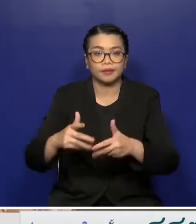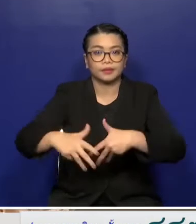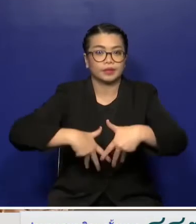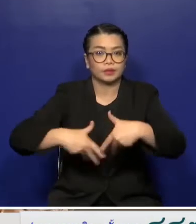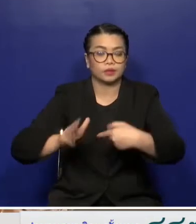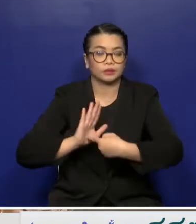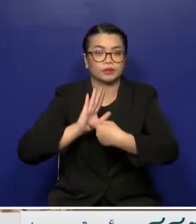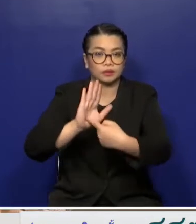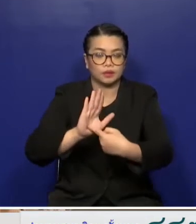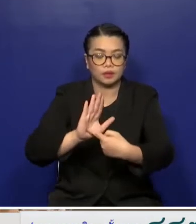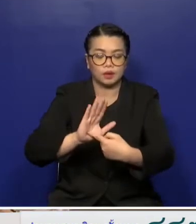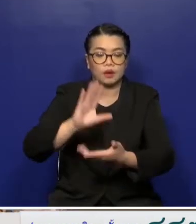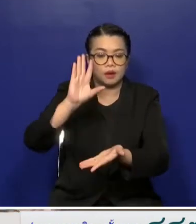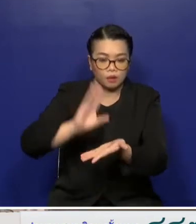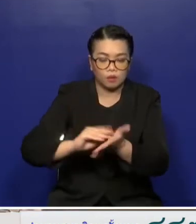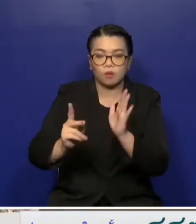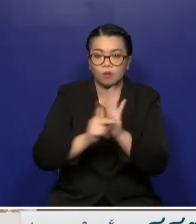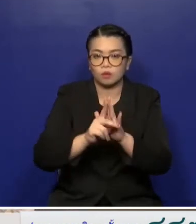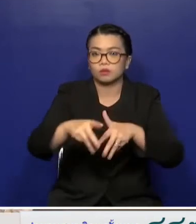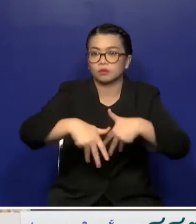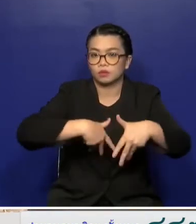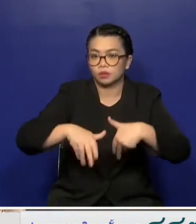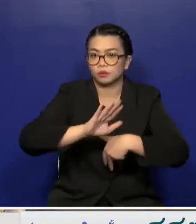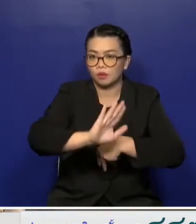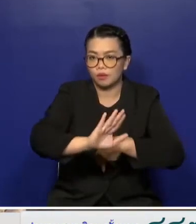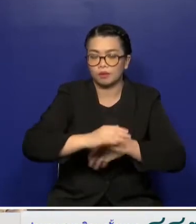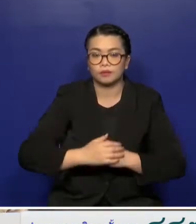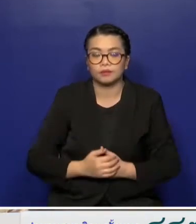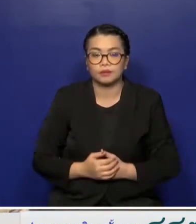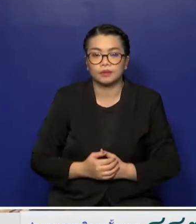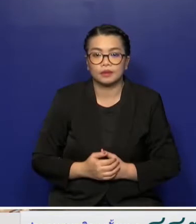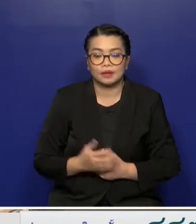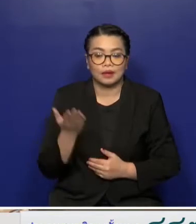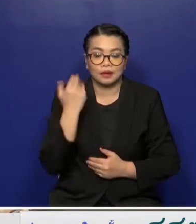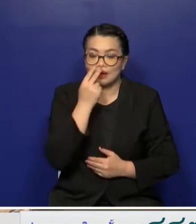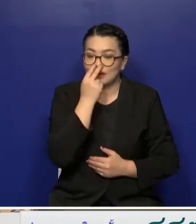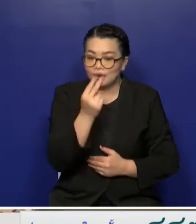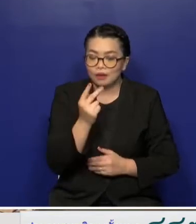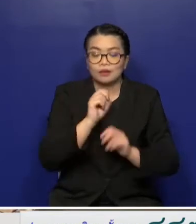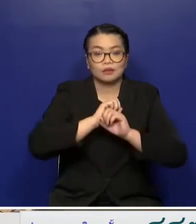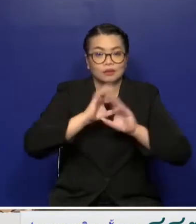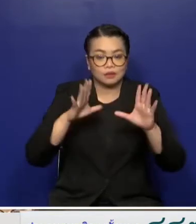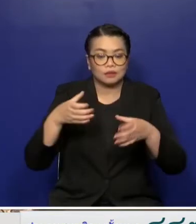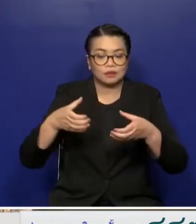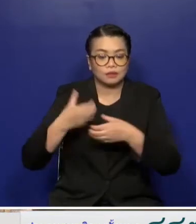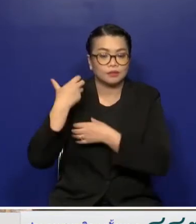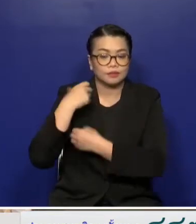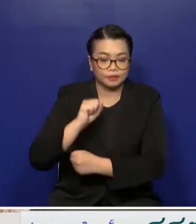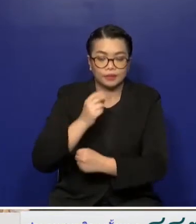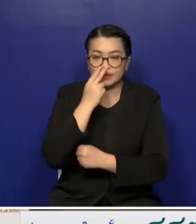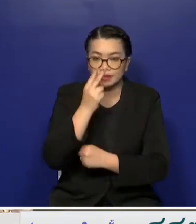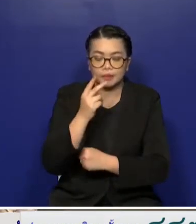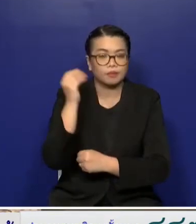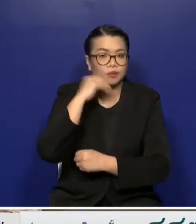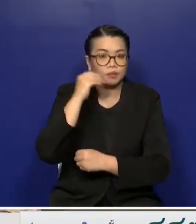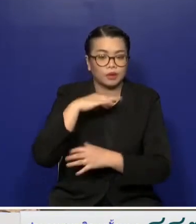ข้อบัญญัติท้องถิ่นถ้าท่านประธานจะจำได้ก็จะเห็นได้อย่างชัดเจนว่าพรรคประชาธิปัตย์นั้นเรามีนโยบายในเรื่องการก